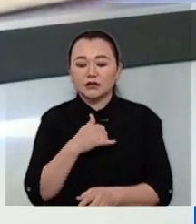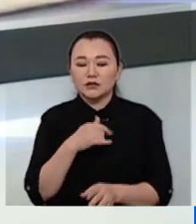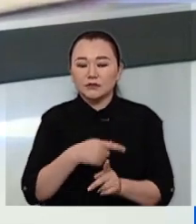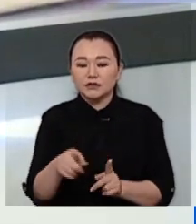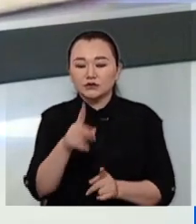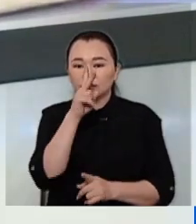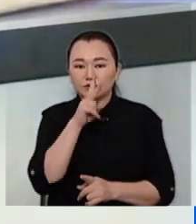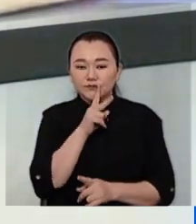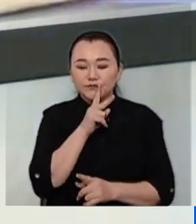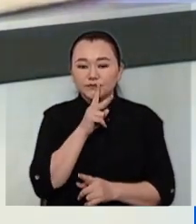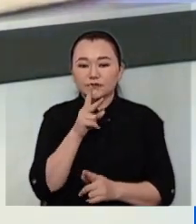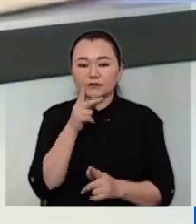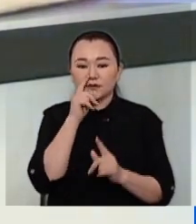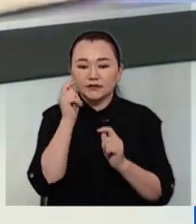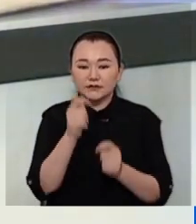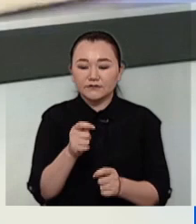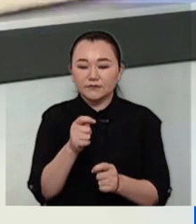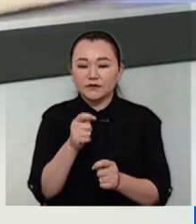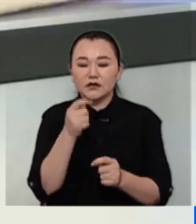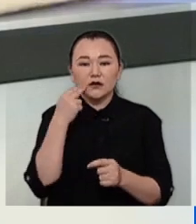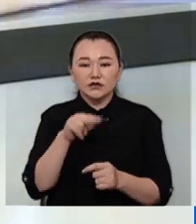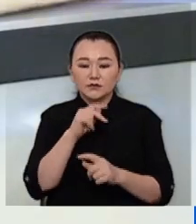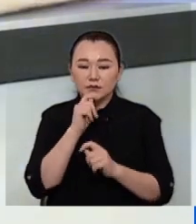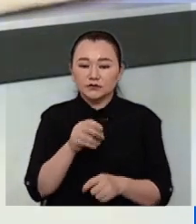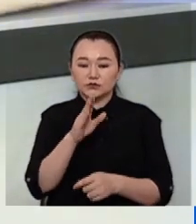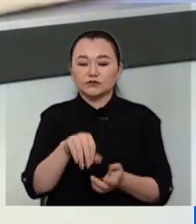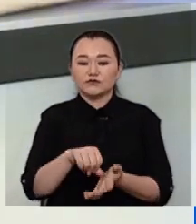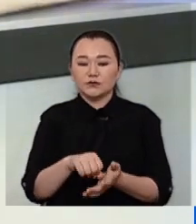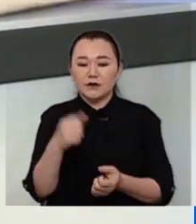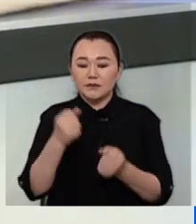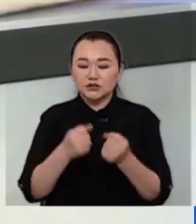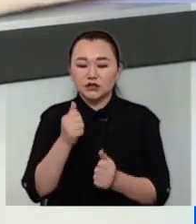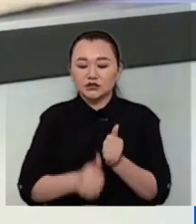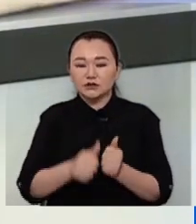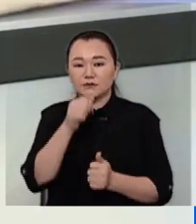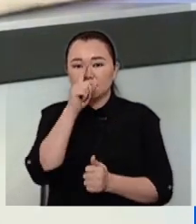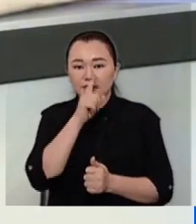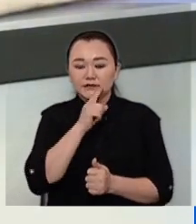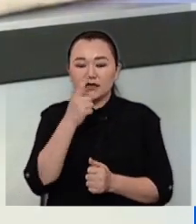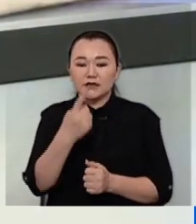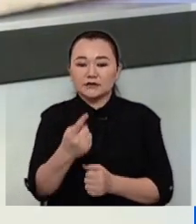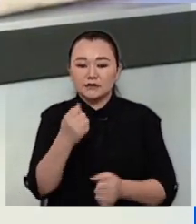протяжении 3 месяцев. В качестве приза будет выступать автомобиль, каждый месяц по одному автомобилю.